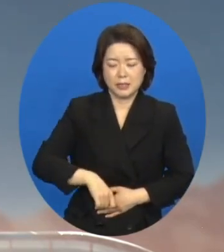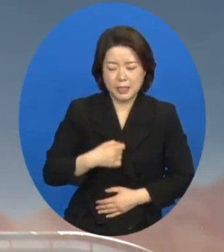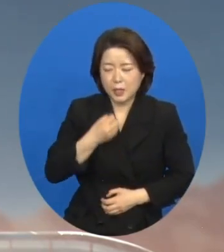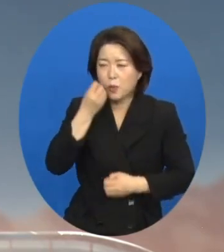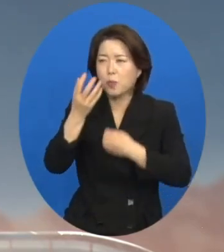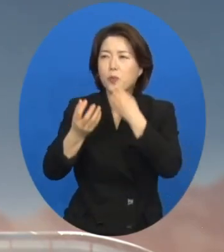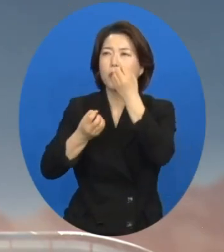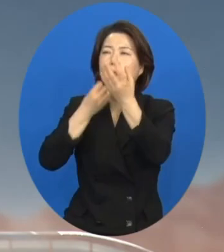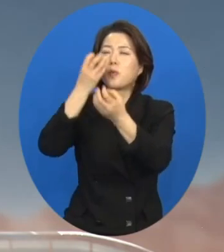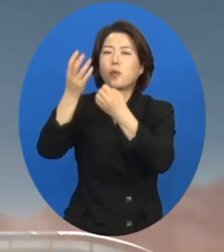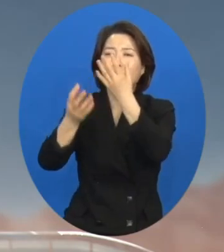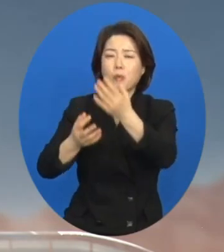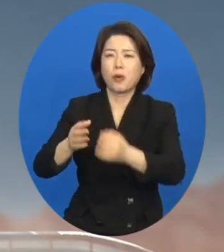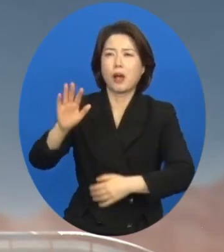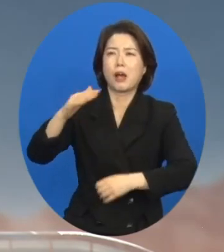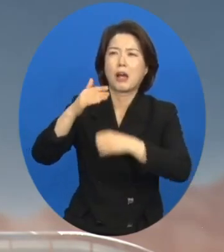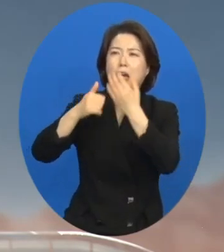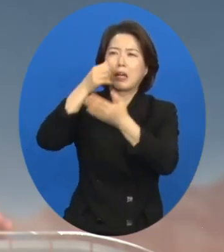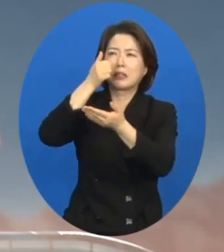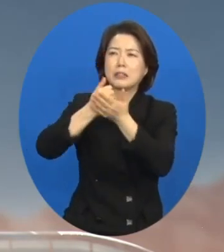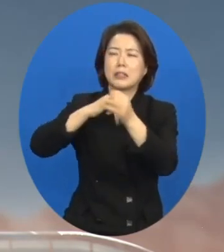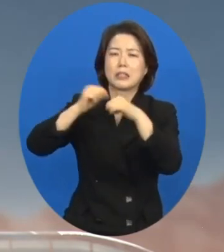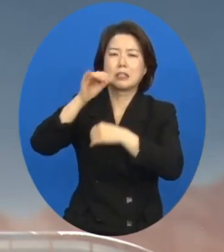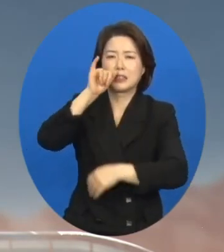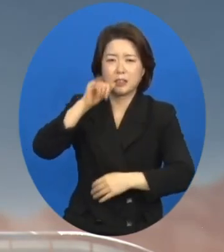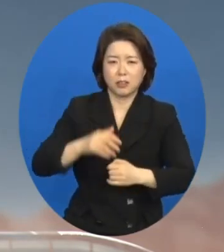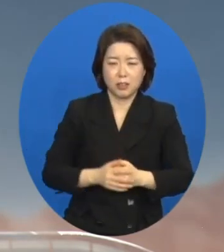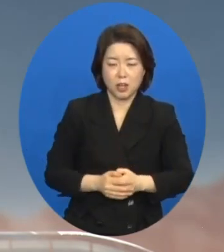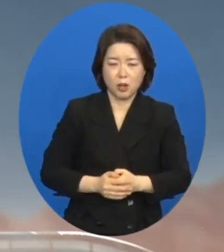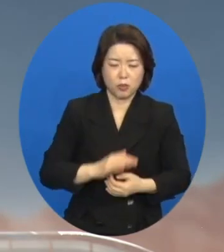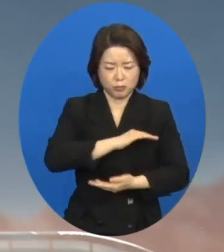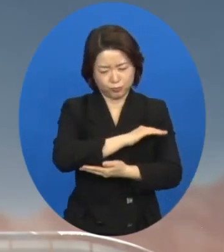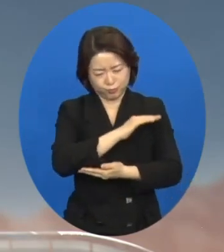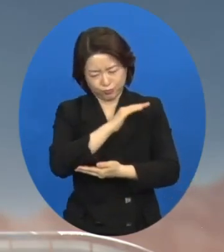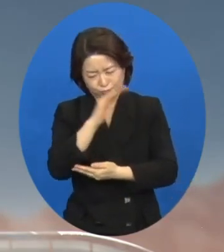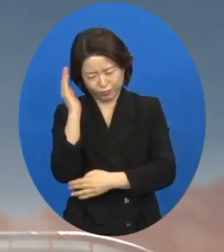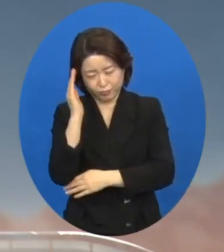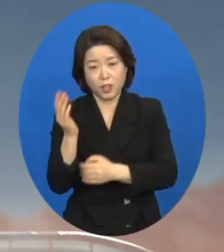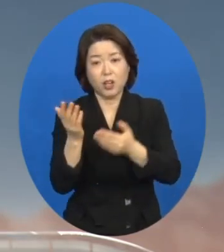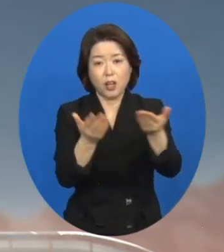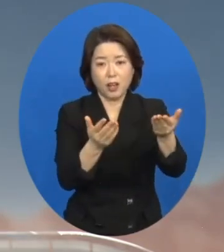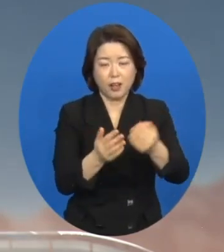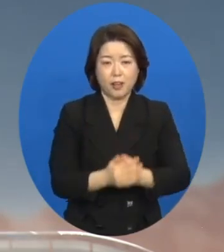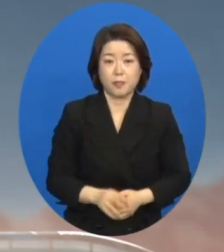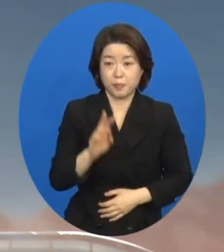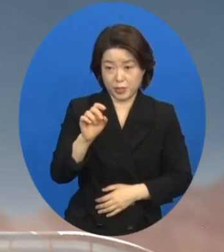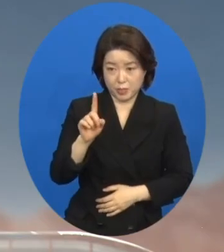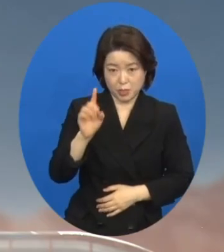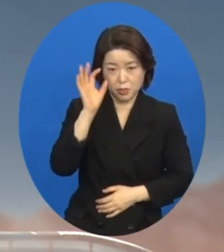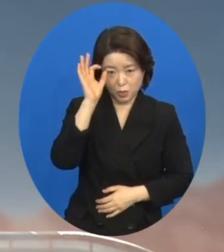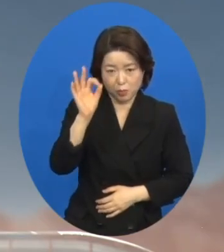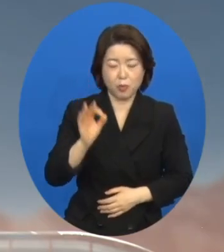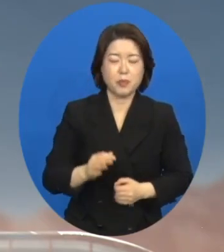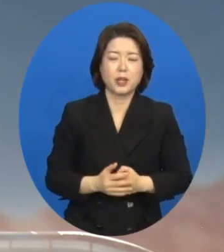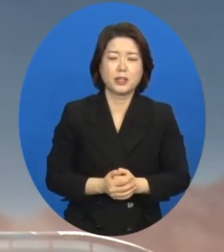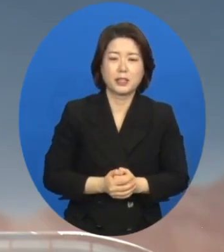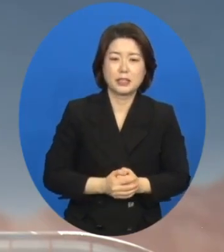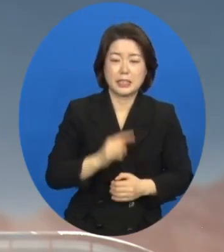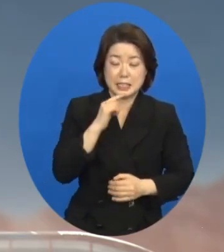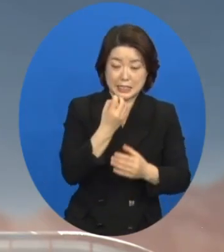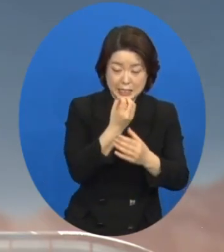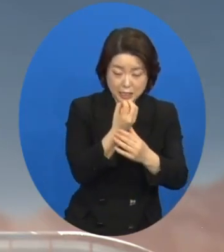하나님께 죄를 지었습니다. 죄를 지었습니다. 그러면서 있었던 일을 쭉 얘기를 해요. 21절에 보시면 그 뒤에